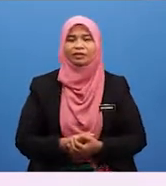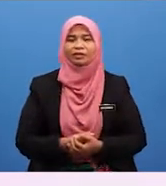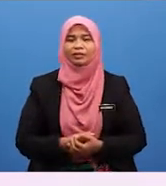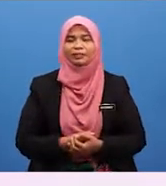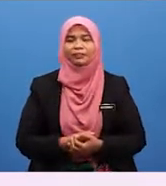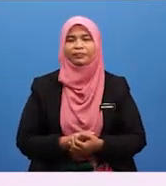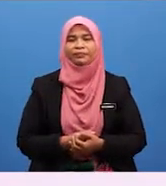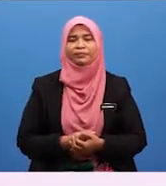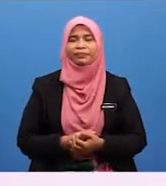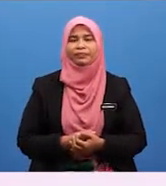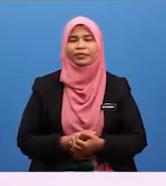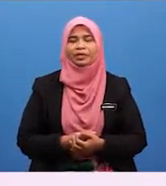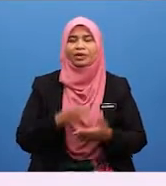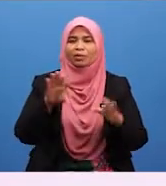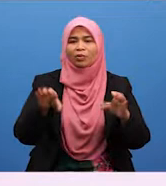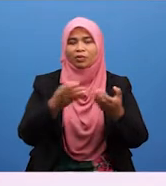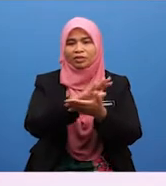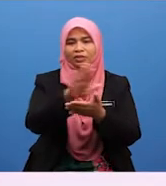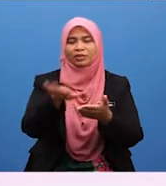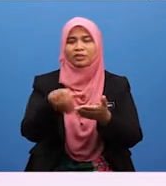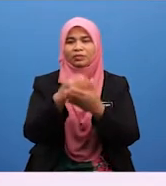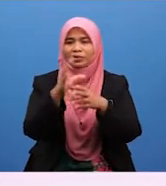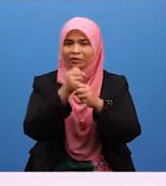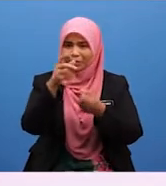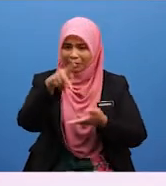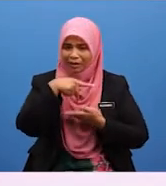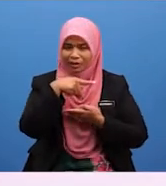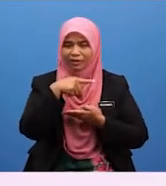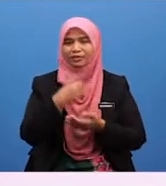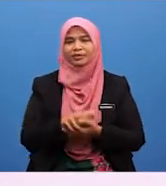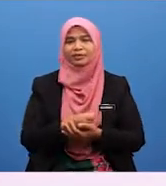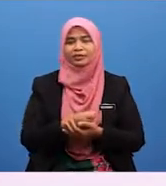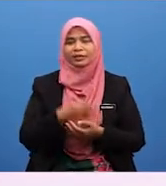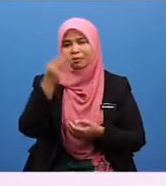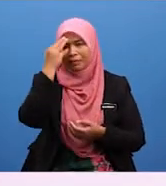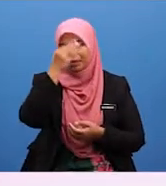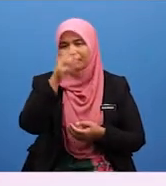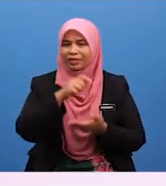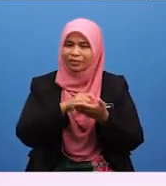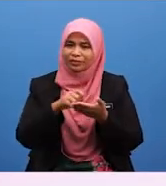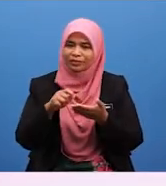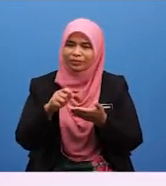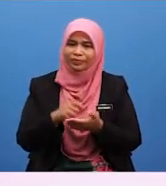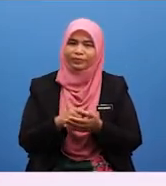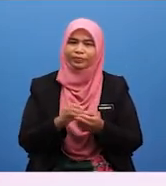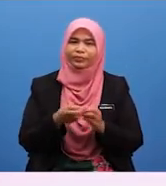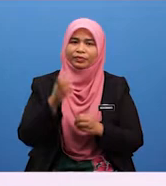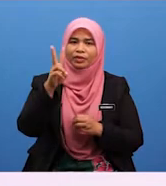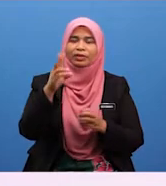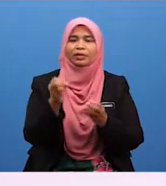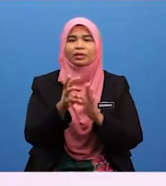Kan mudah. Buat semua ini dapat pahala tau. Malaikat catat.